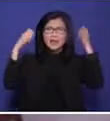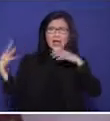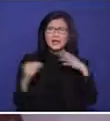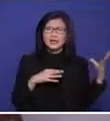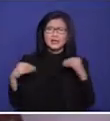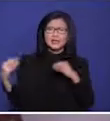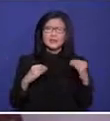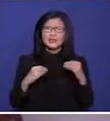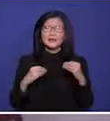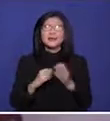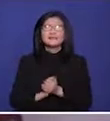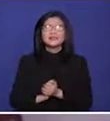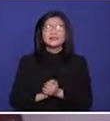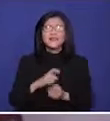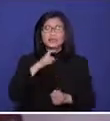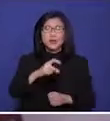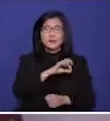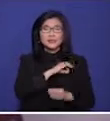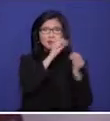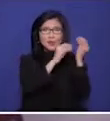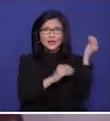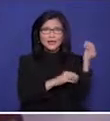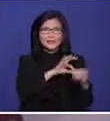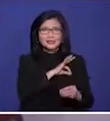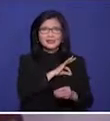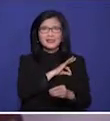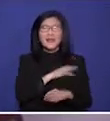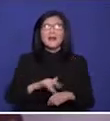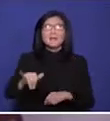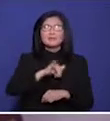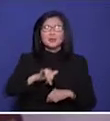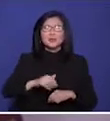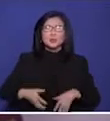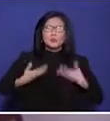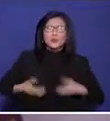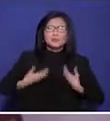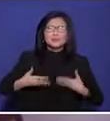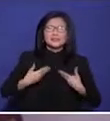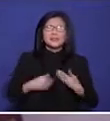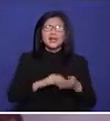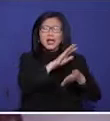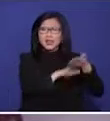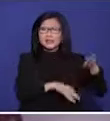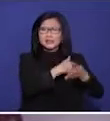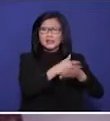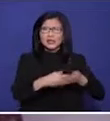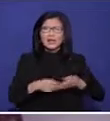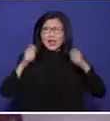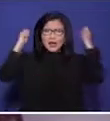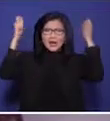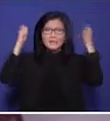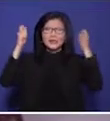pasangan calon presiden dan wakil presiden bersamaan dengan gegap gempitanya jadwal kampanye pemilu